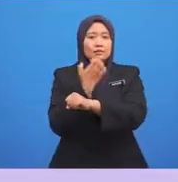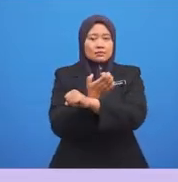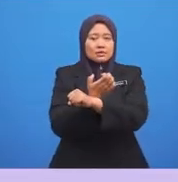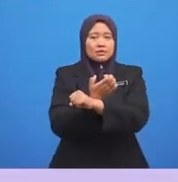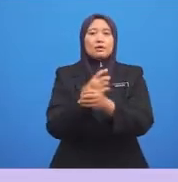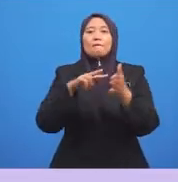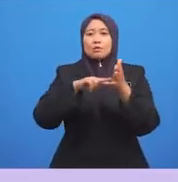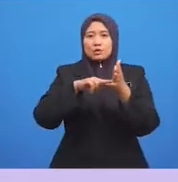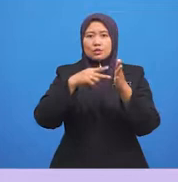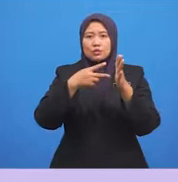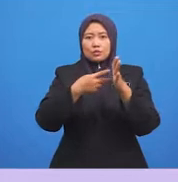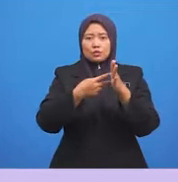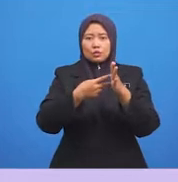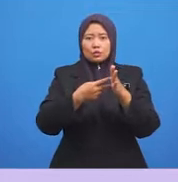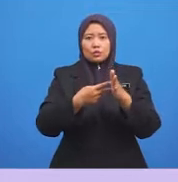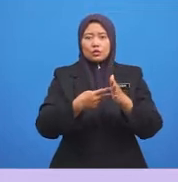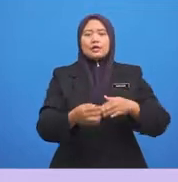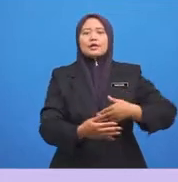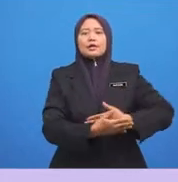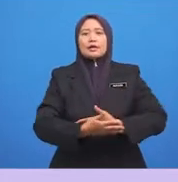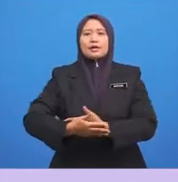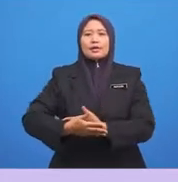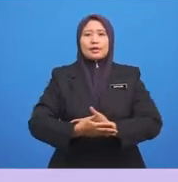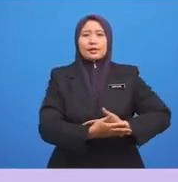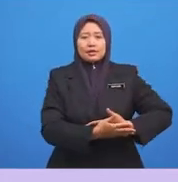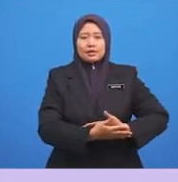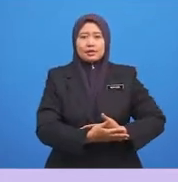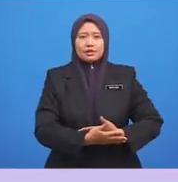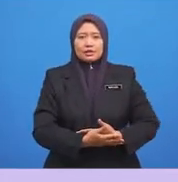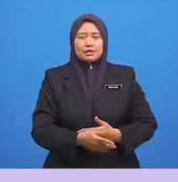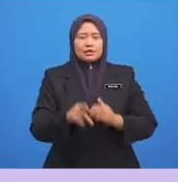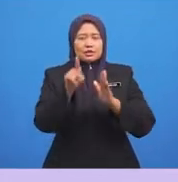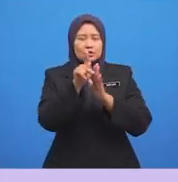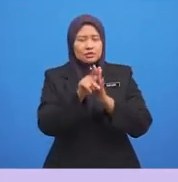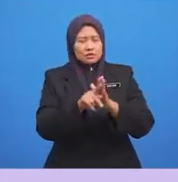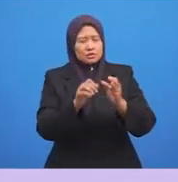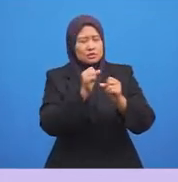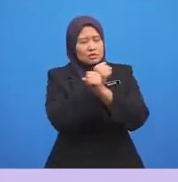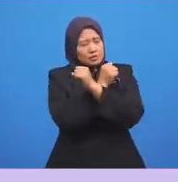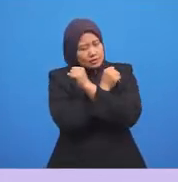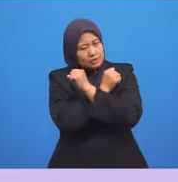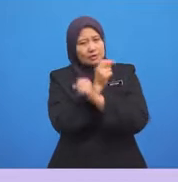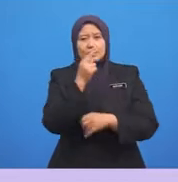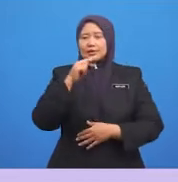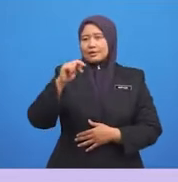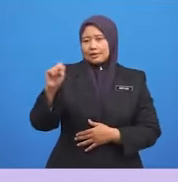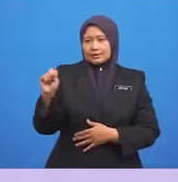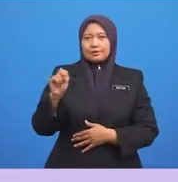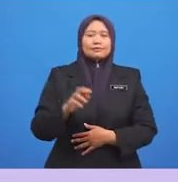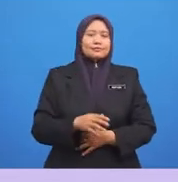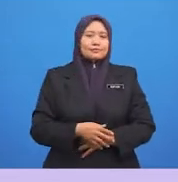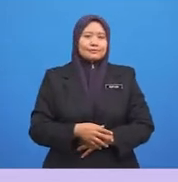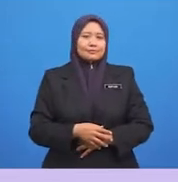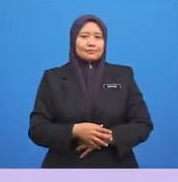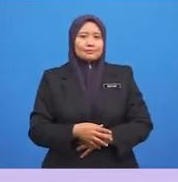emas. Anak emas bermaksud anak kesayangan, pandai murid-murid